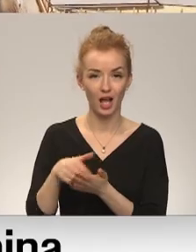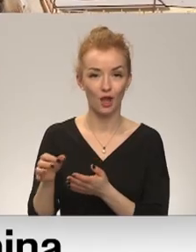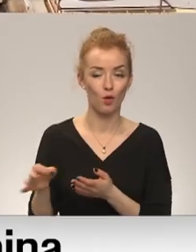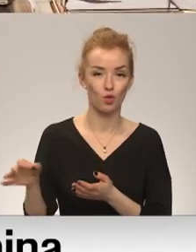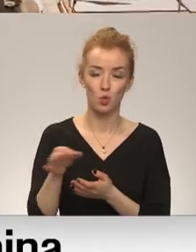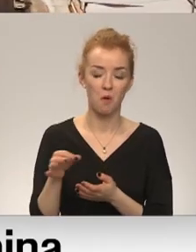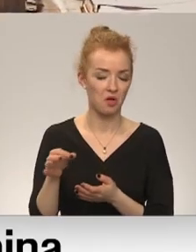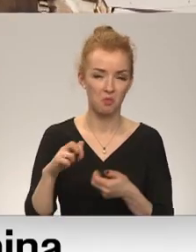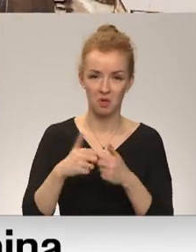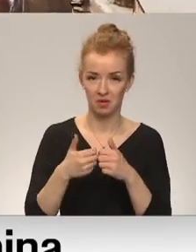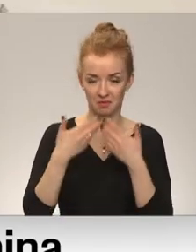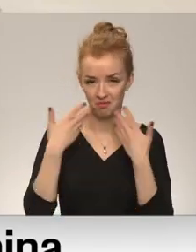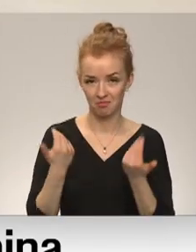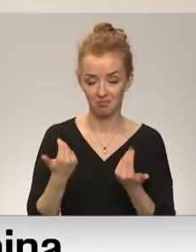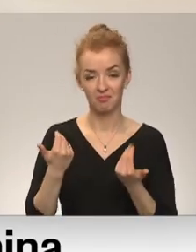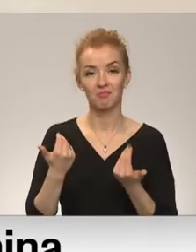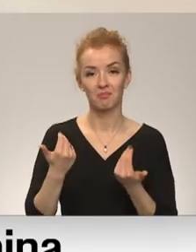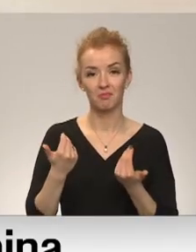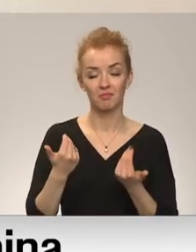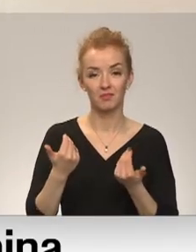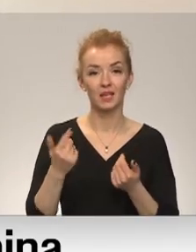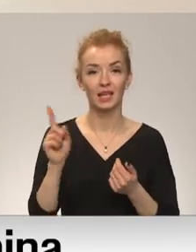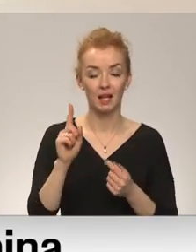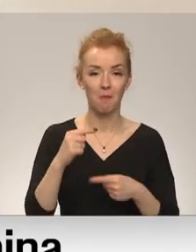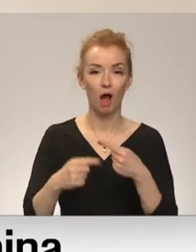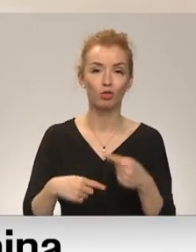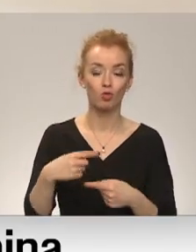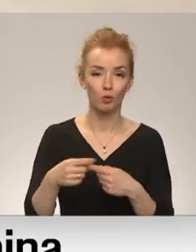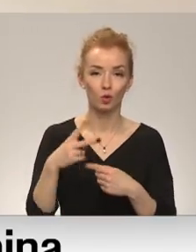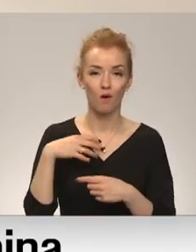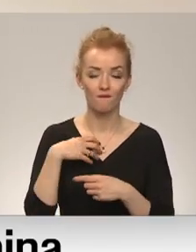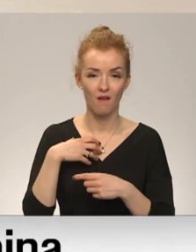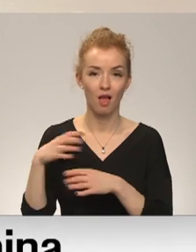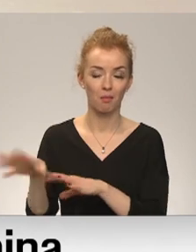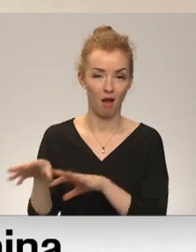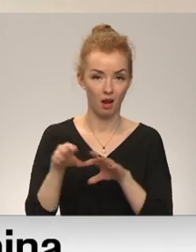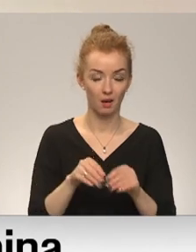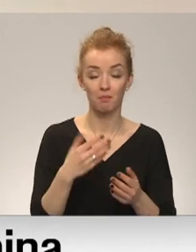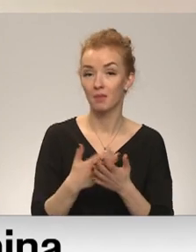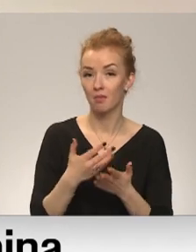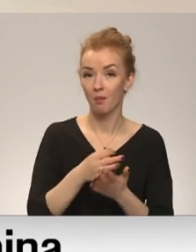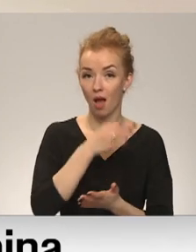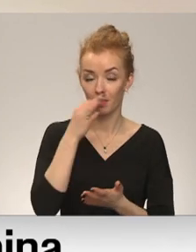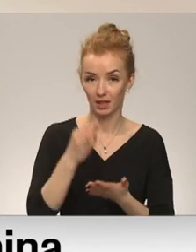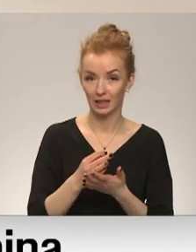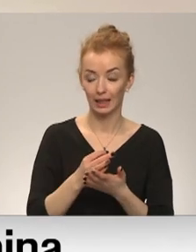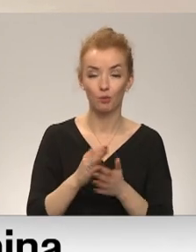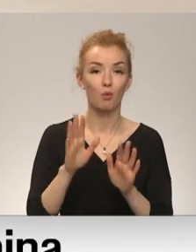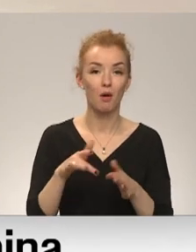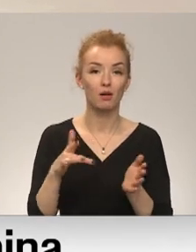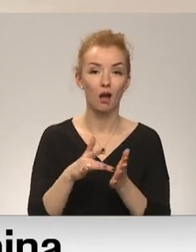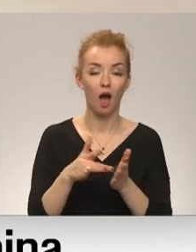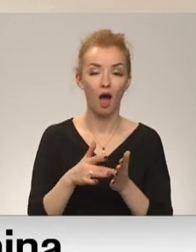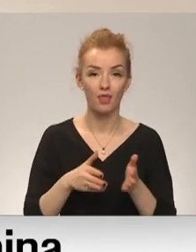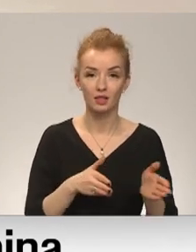lielas raizes nav sagādājusi. Vienlaikus ir mantojums, ko jāpārņem vienam. Piemēram, atbildību par kāda